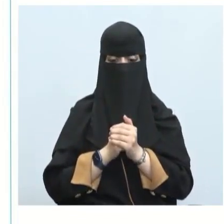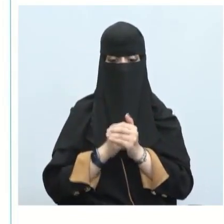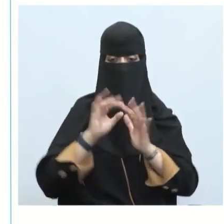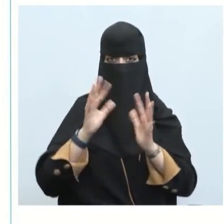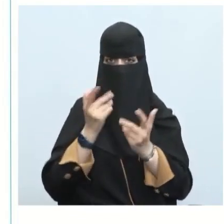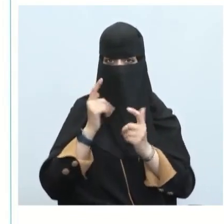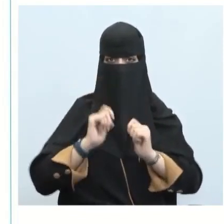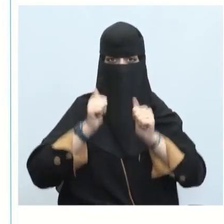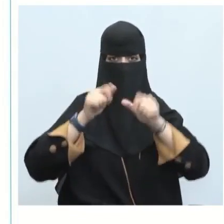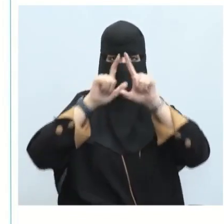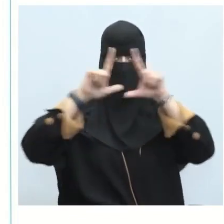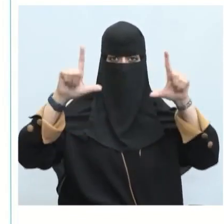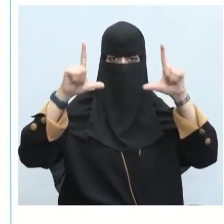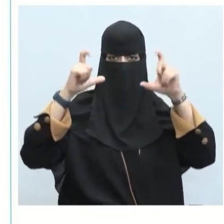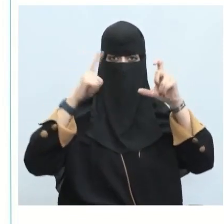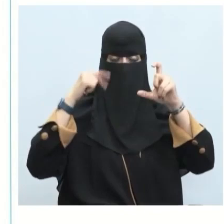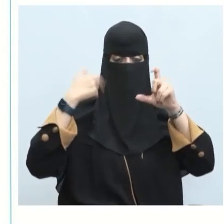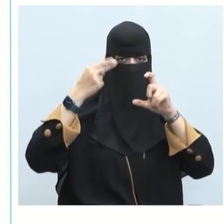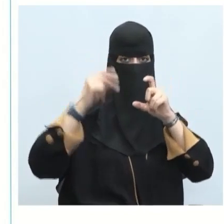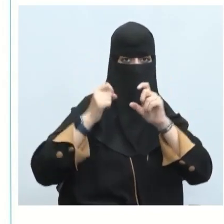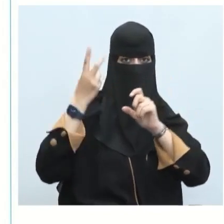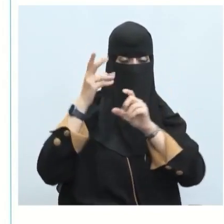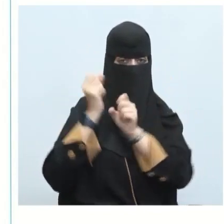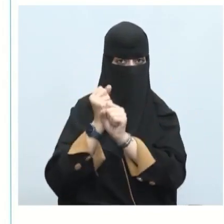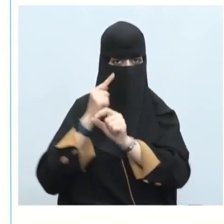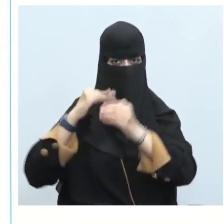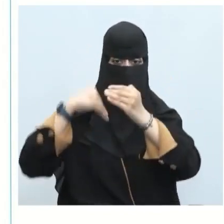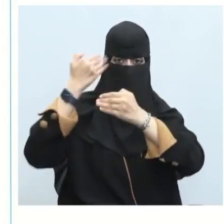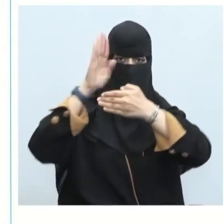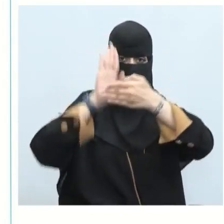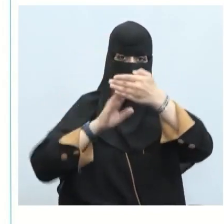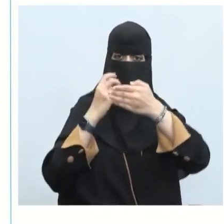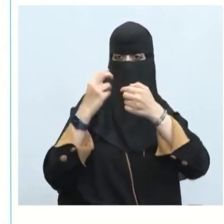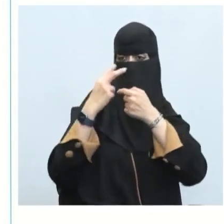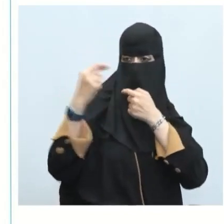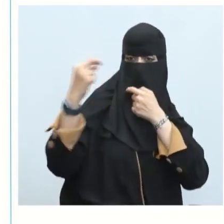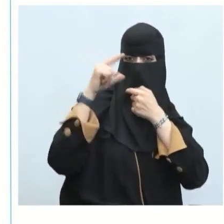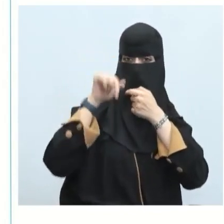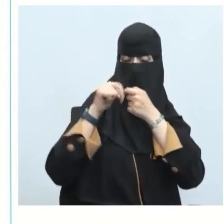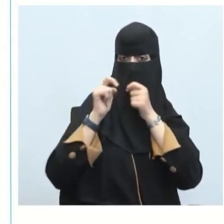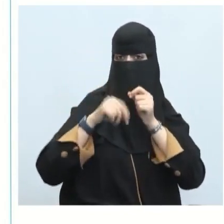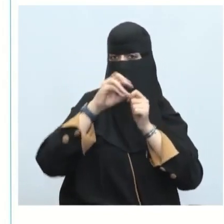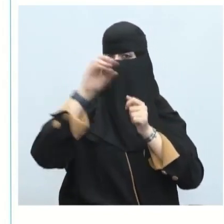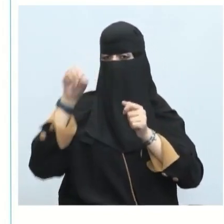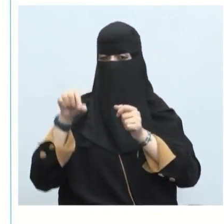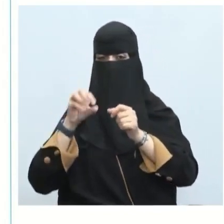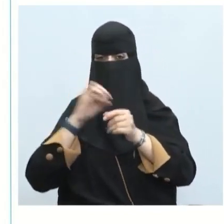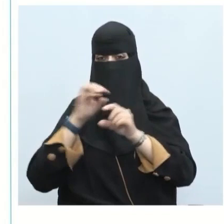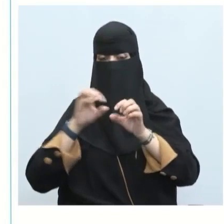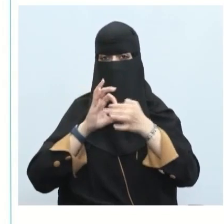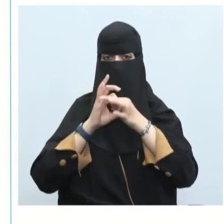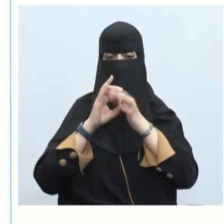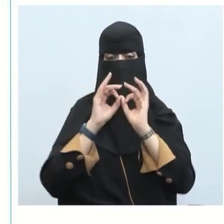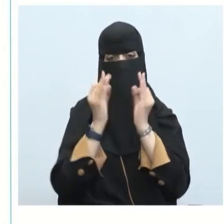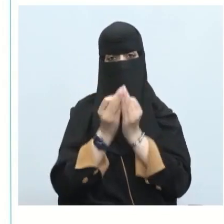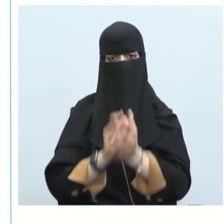من خلال عرض صوره احترافيه لشركتك ذات خلفيه جذابه على وسائل التواصل